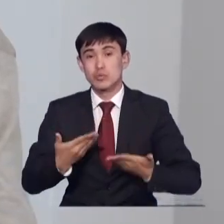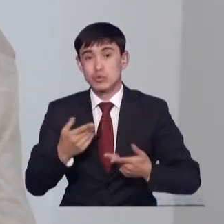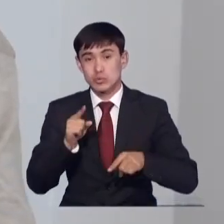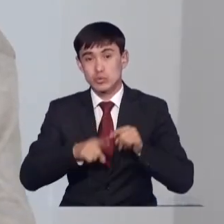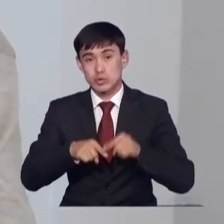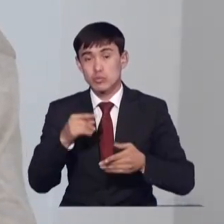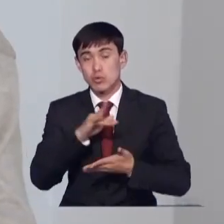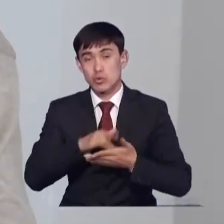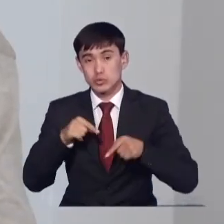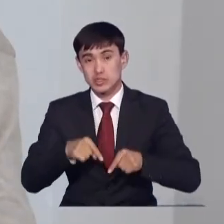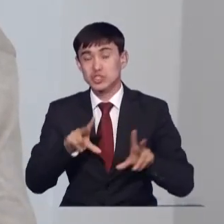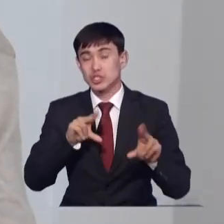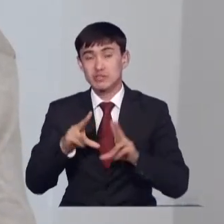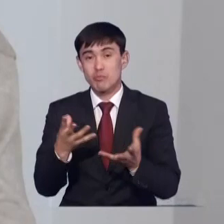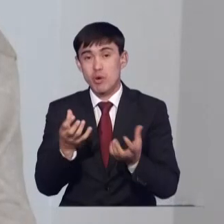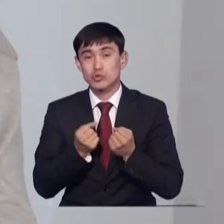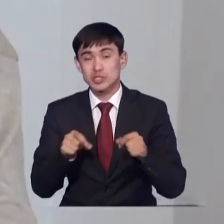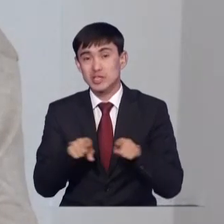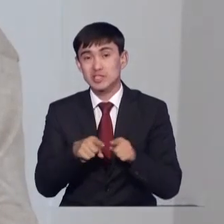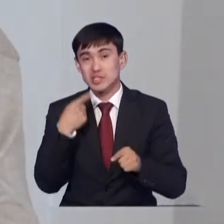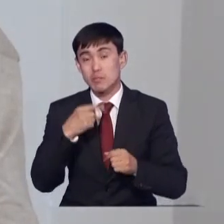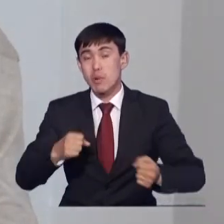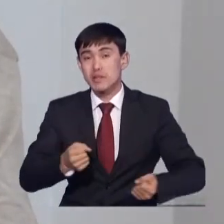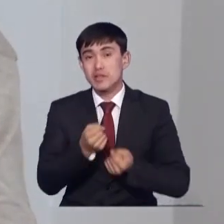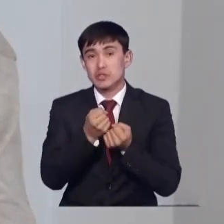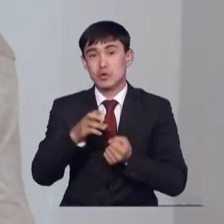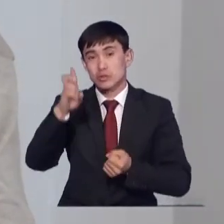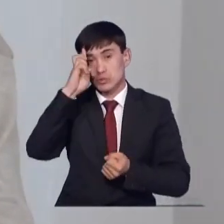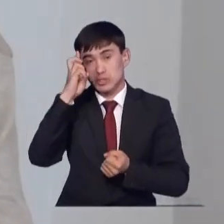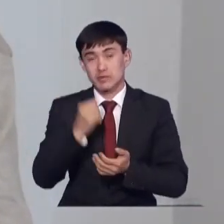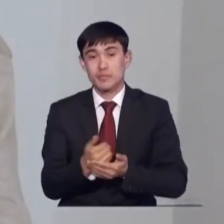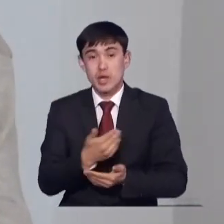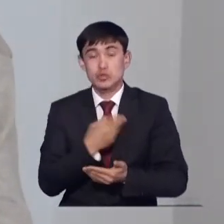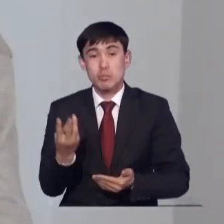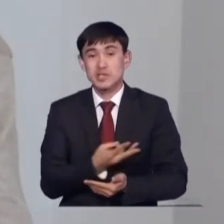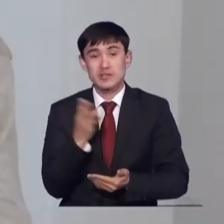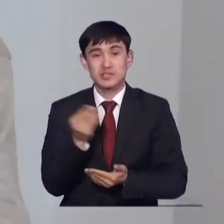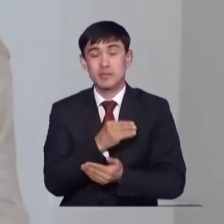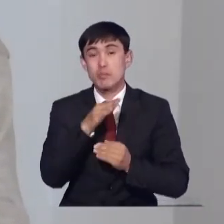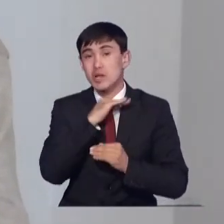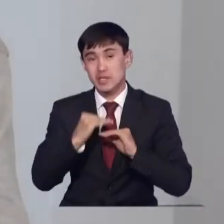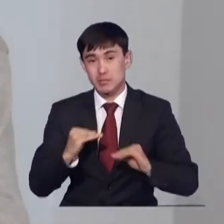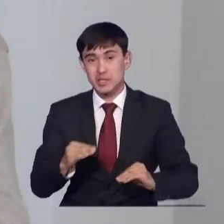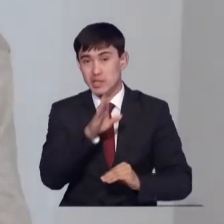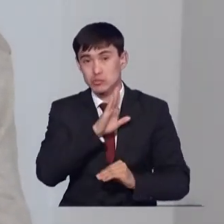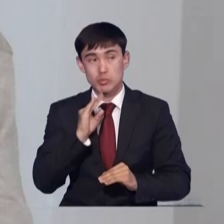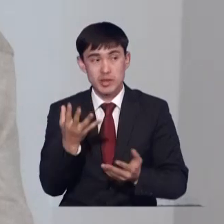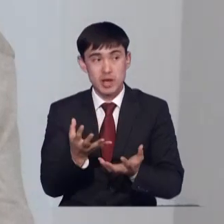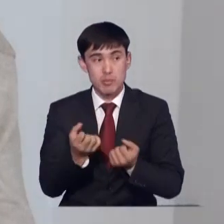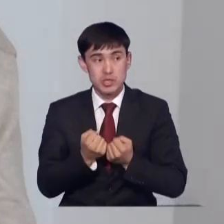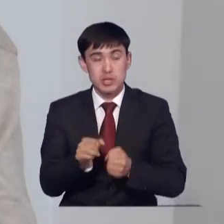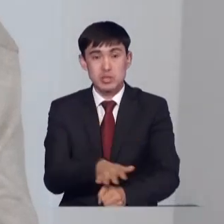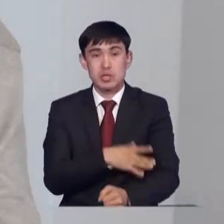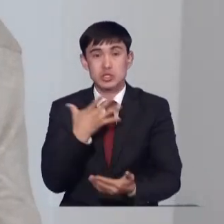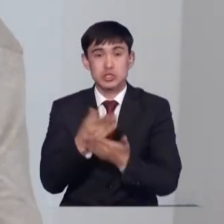городу и сегодня счастлива получить так сказать поддержку от государства Хочу пожелать всем многодетным матерям чтобы они обрели